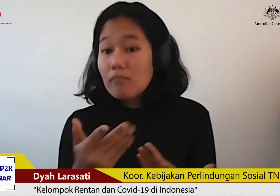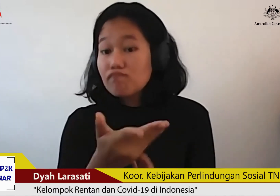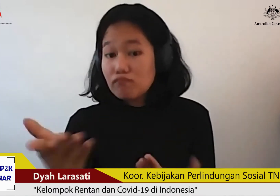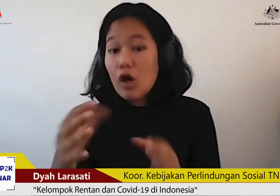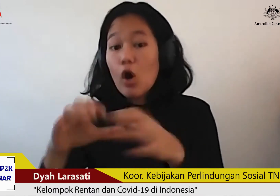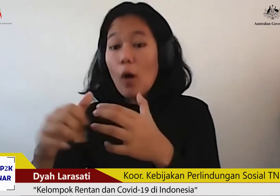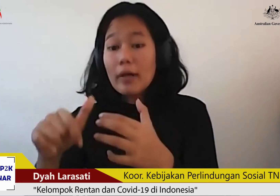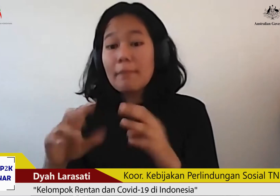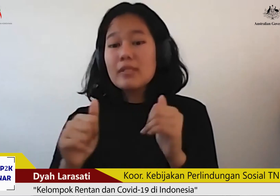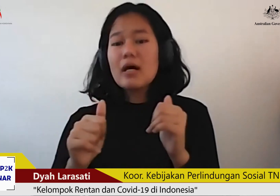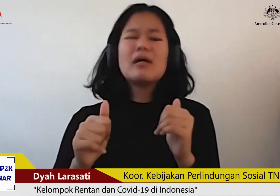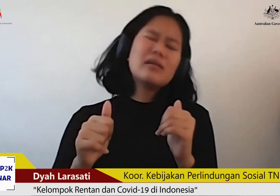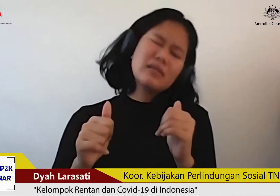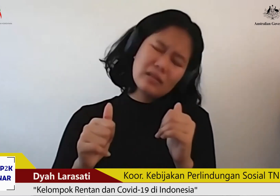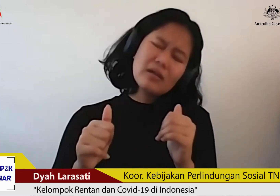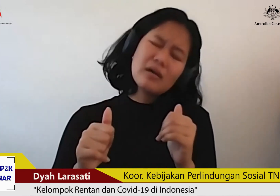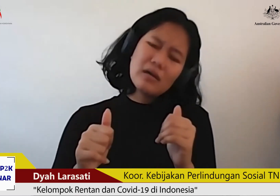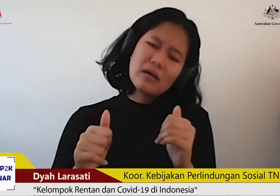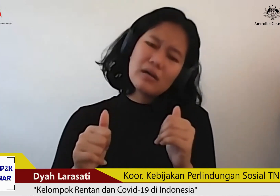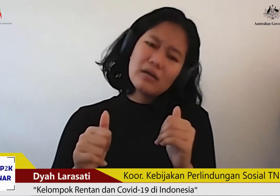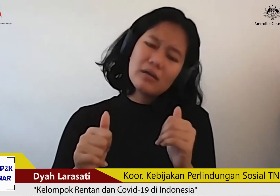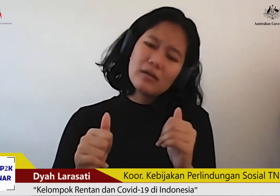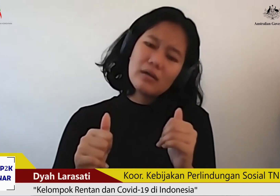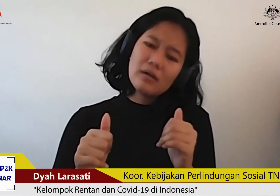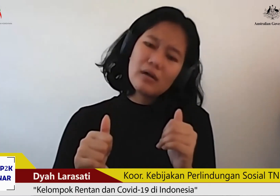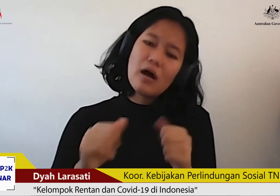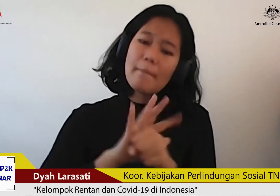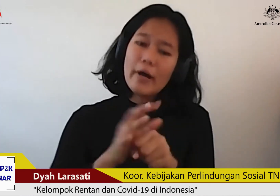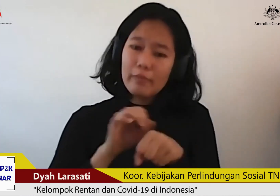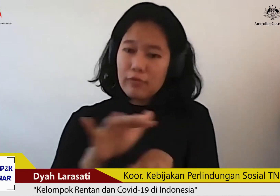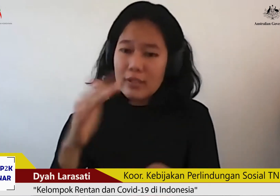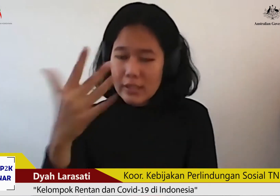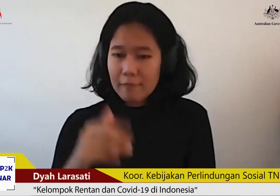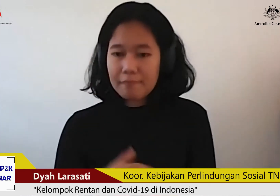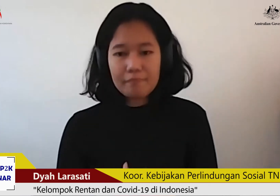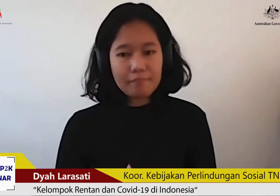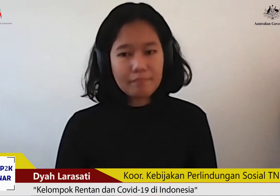mengurangi mereka setelah pandemi ini selesai. Mungkin situ itu